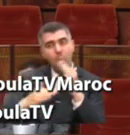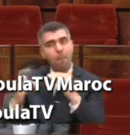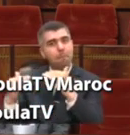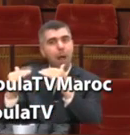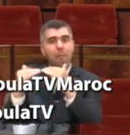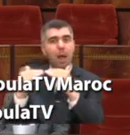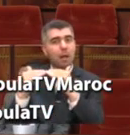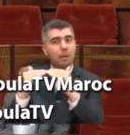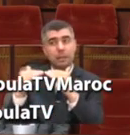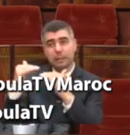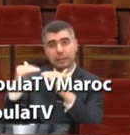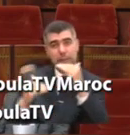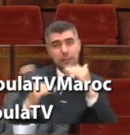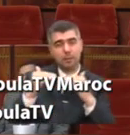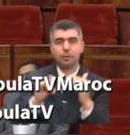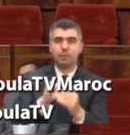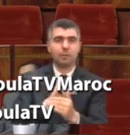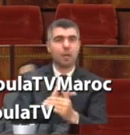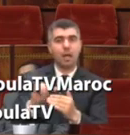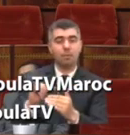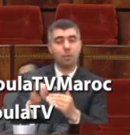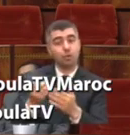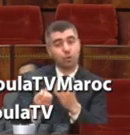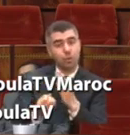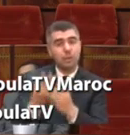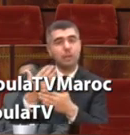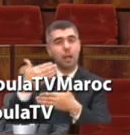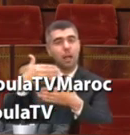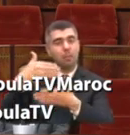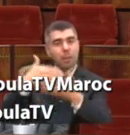وإحداث مؤسسات التعليم العالي